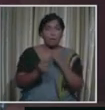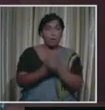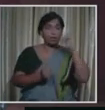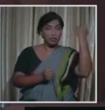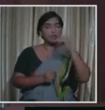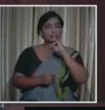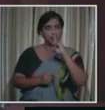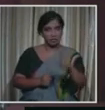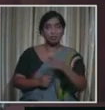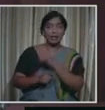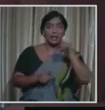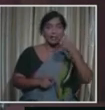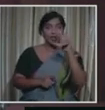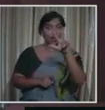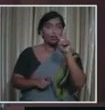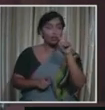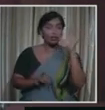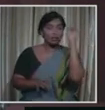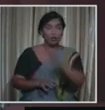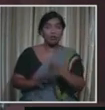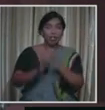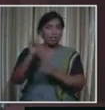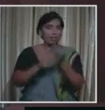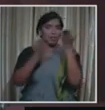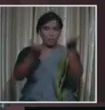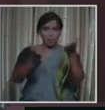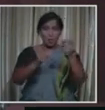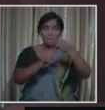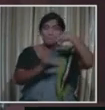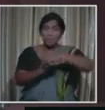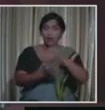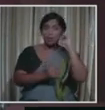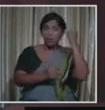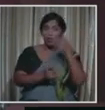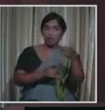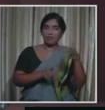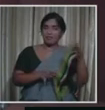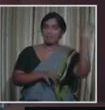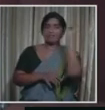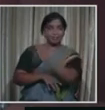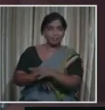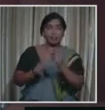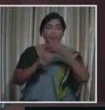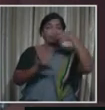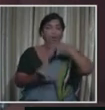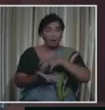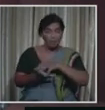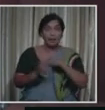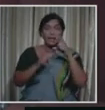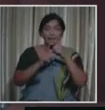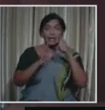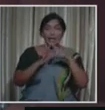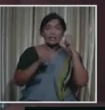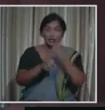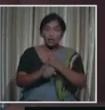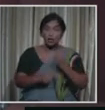ni, ekasi asuh dengan pat kerja tiada tamu lansela, palate orang bayi si tamu lansela golaya. Hari itu pelatih DIG tamunan selawan